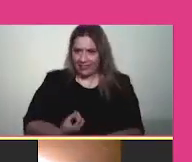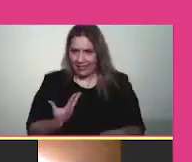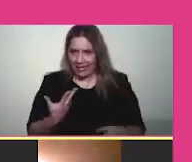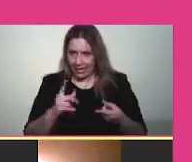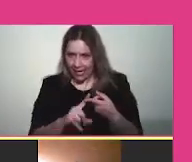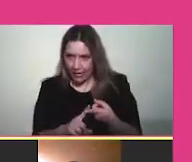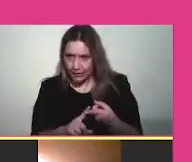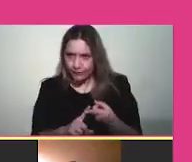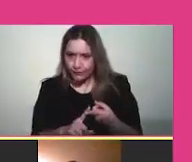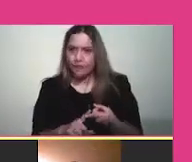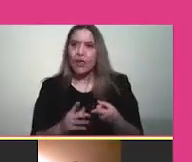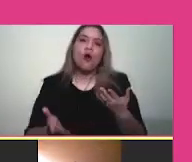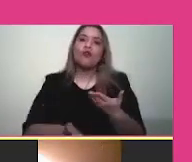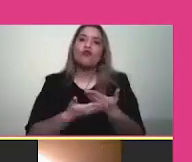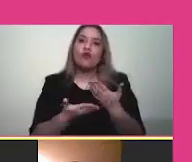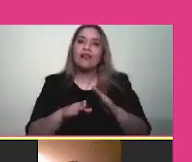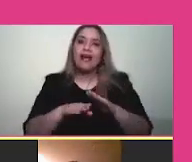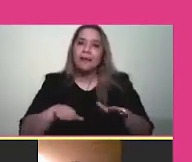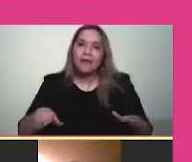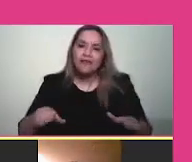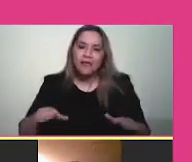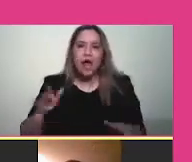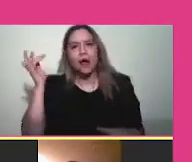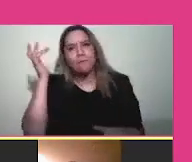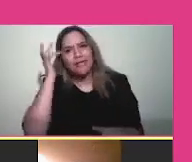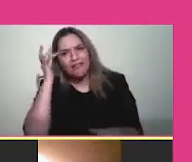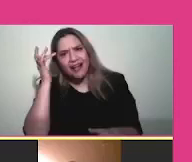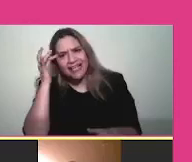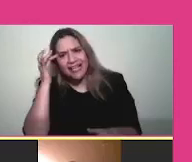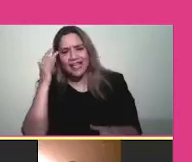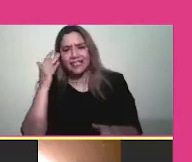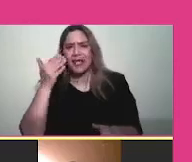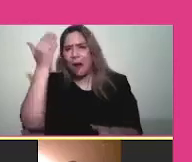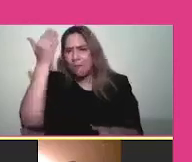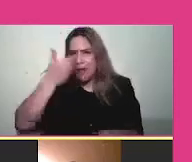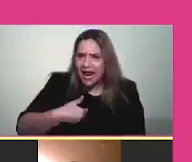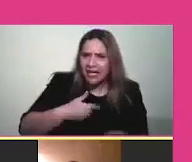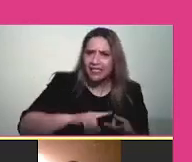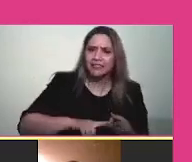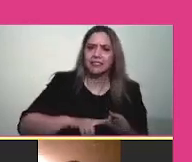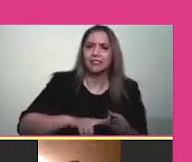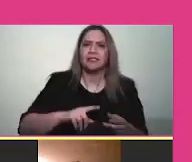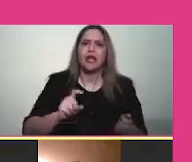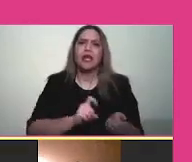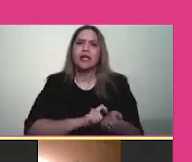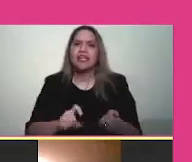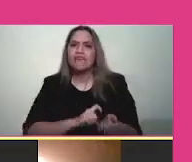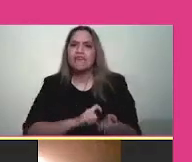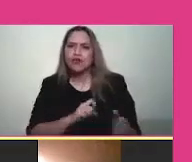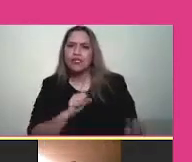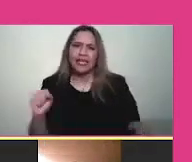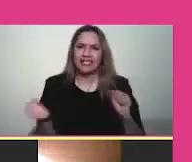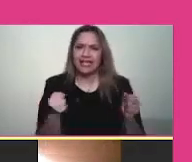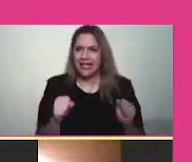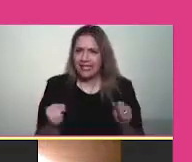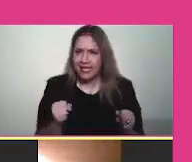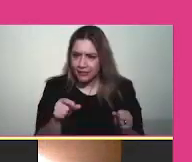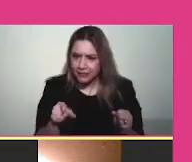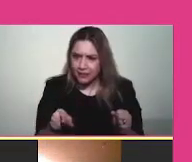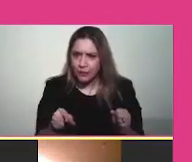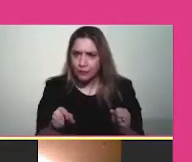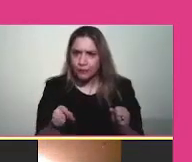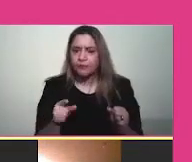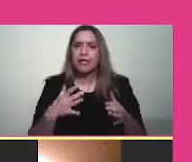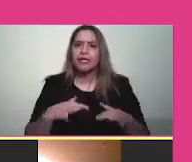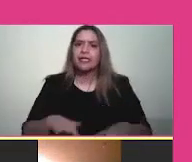οποία βοηθάνε παιδιά με εγκεφαλικές παραλύσεις, με γενικώς νευρολογικές διαταραχές, να